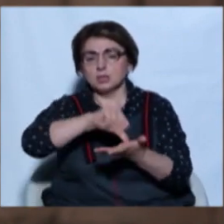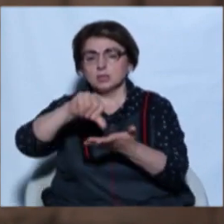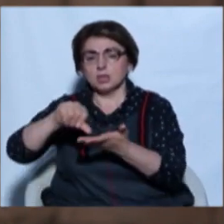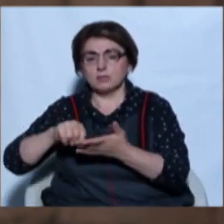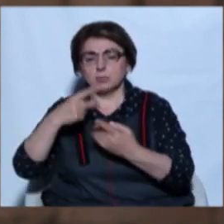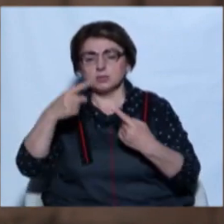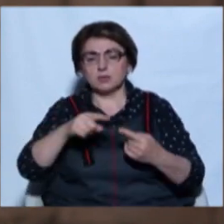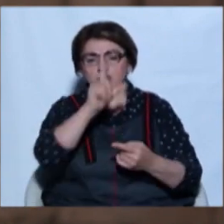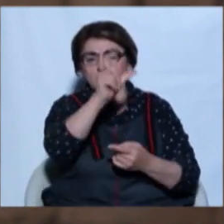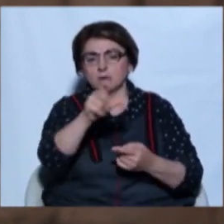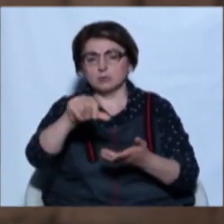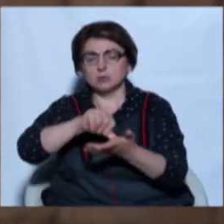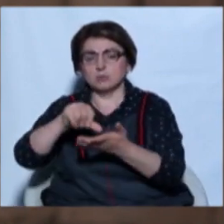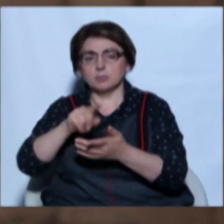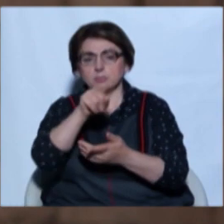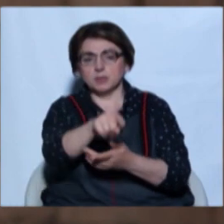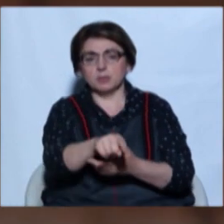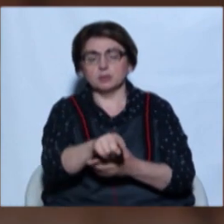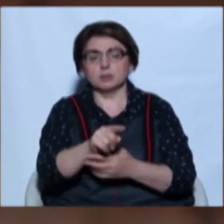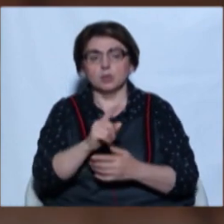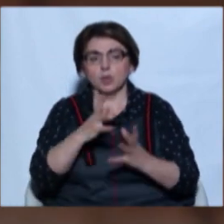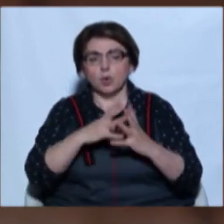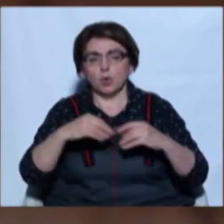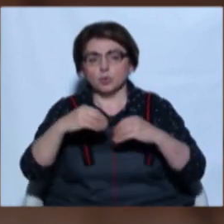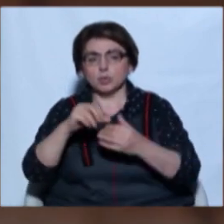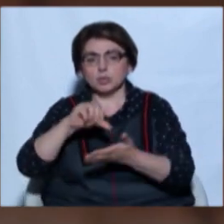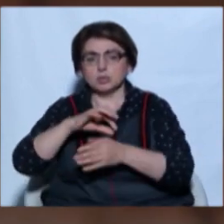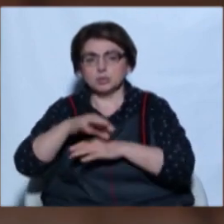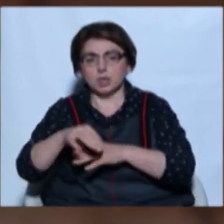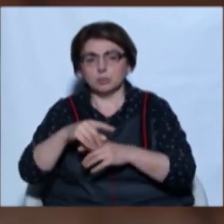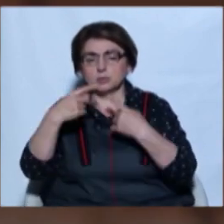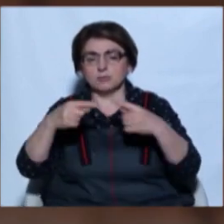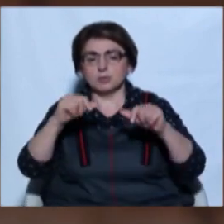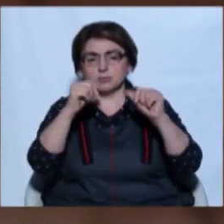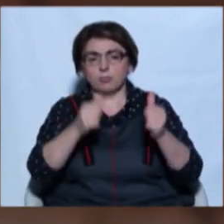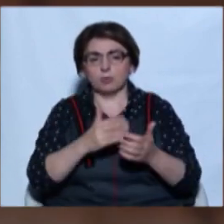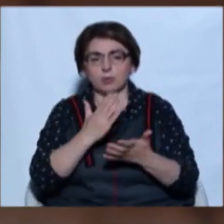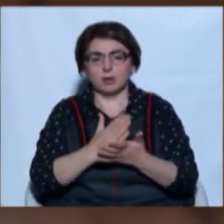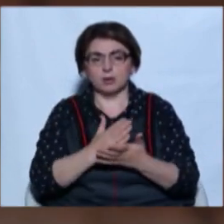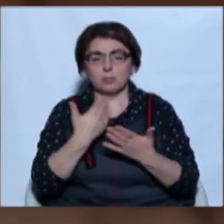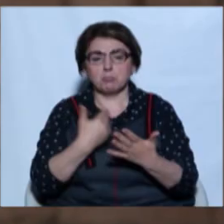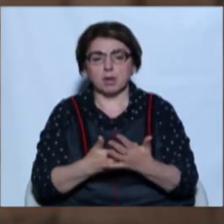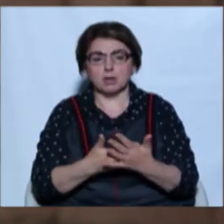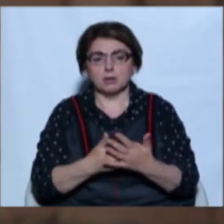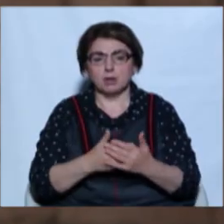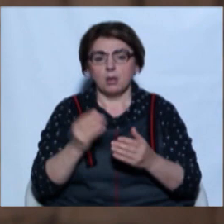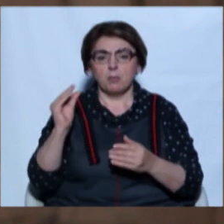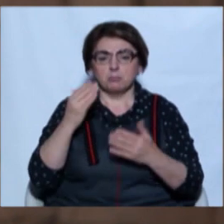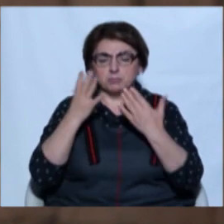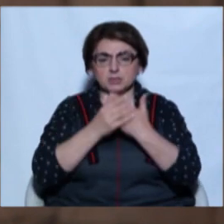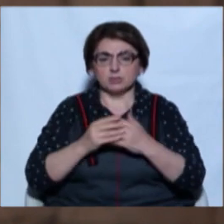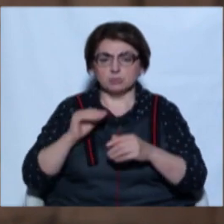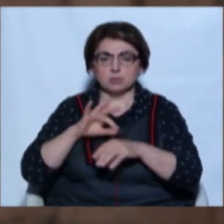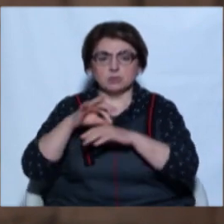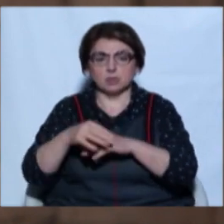მიერ სხვა ოჯახის წევრის ან წევრების მიმართ. ოჯახში ძალადობის სხვადასხვა ფორმა არსებობს. Მაგალითად ფიზიკური